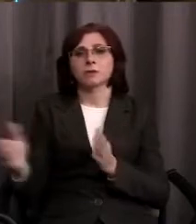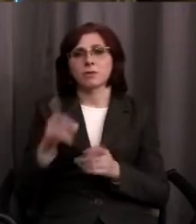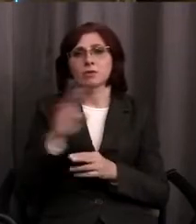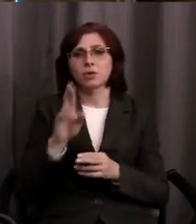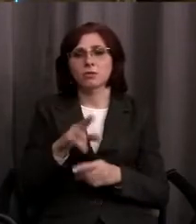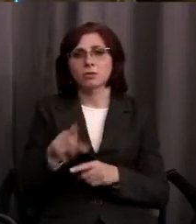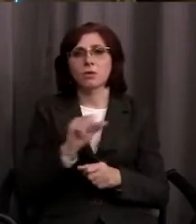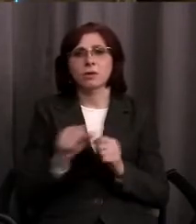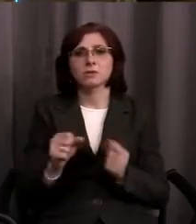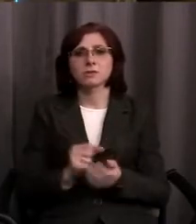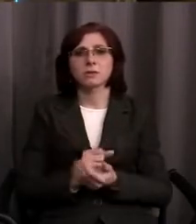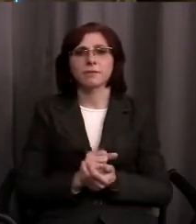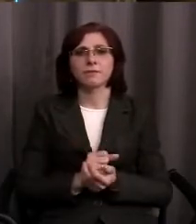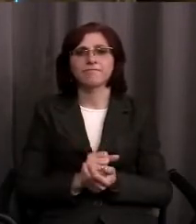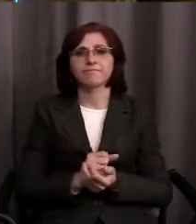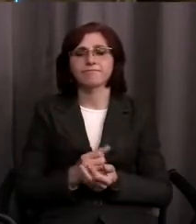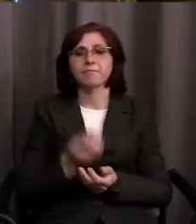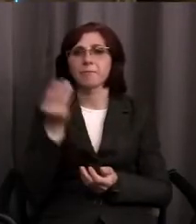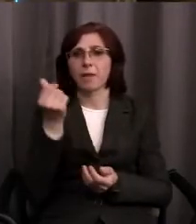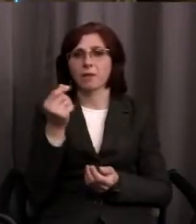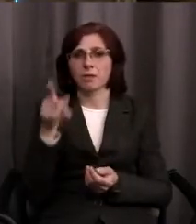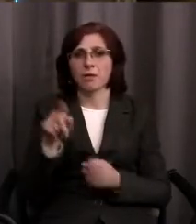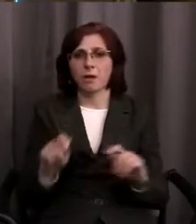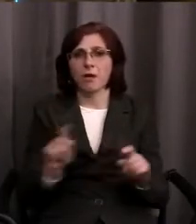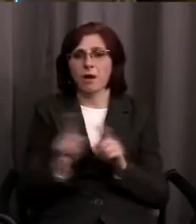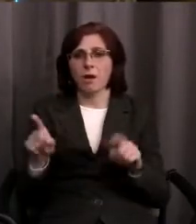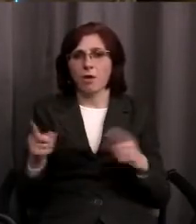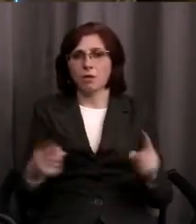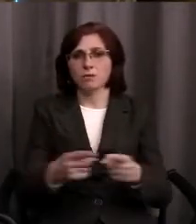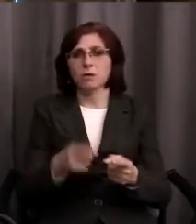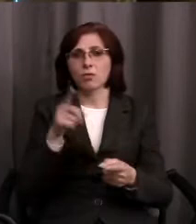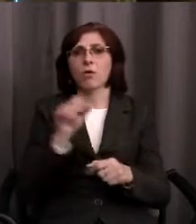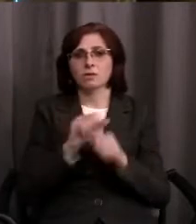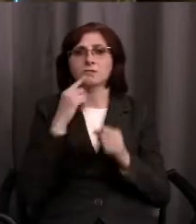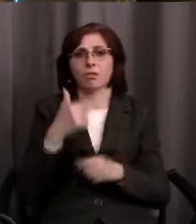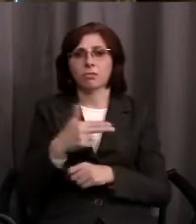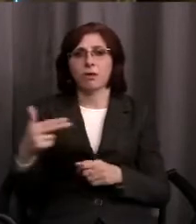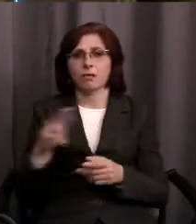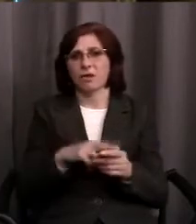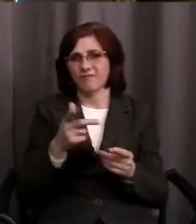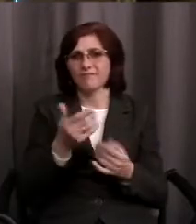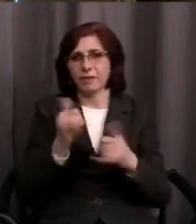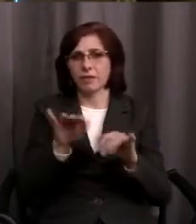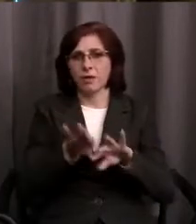Kolejna rzecz, finansowanie tych organizacji. Proszę Państwa, no to jest temat na